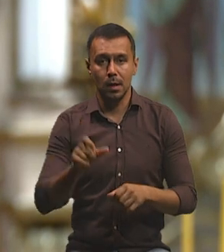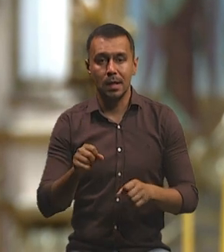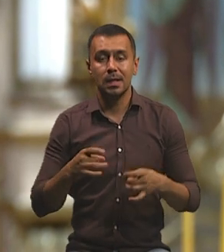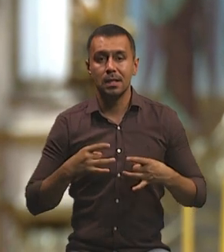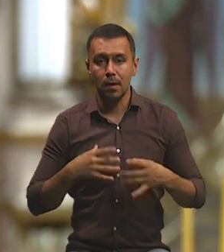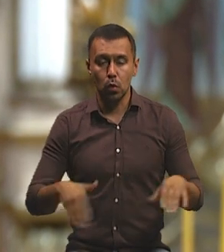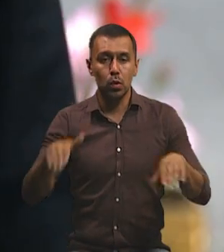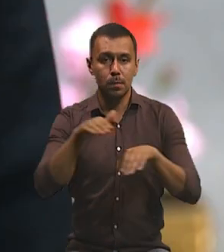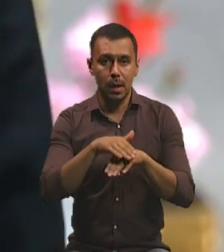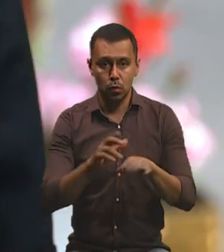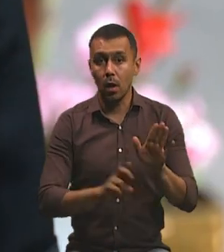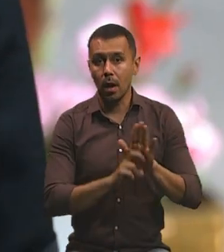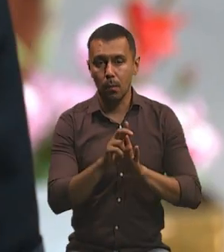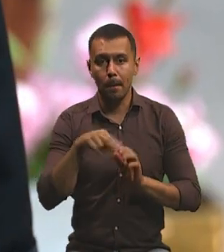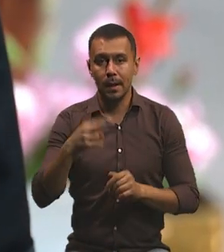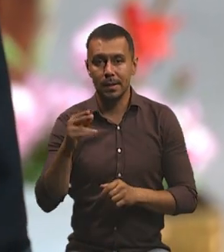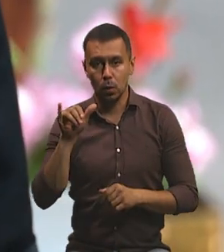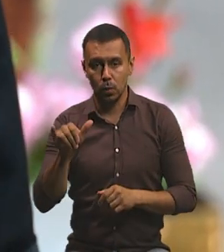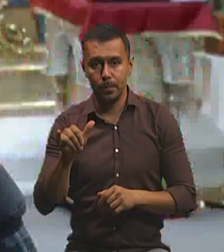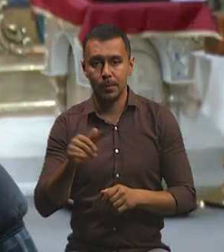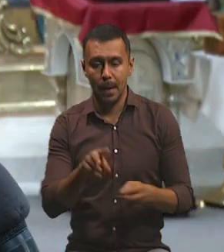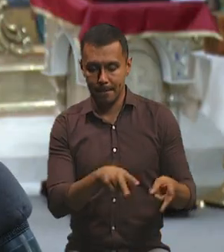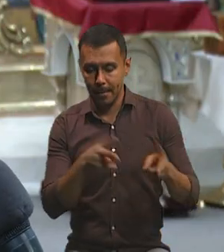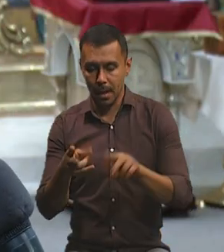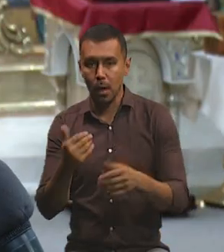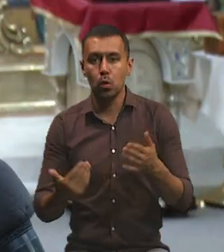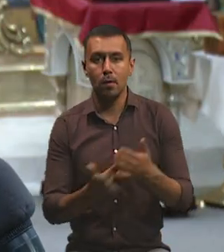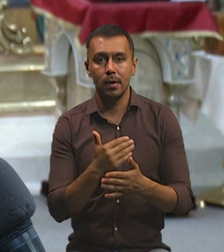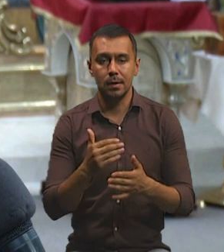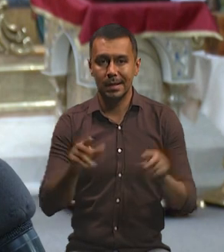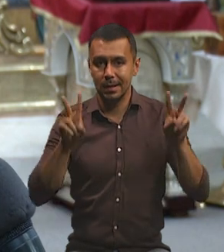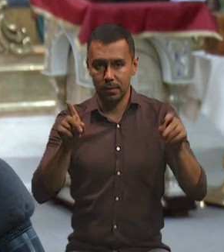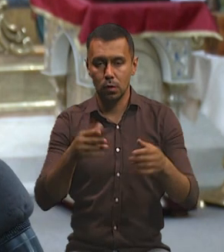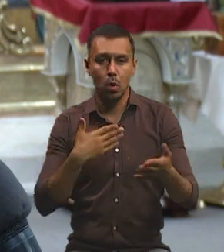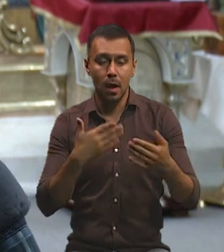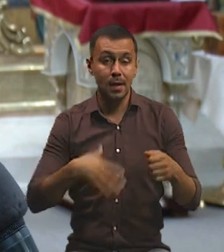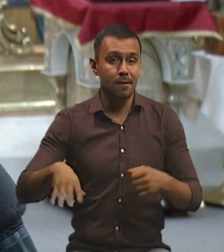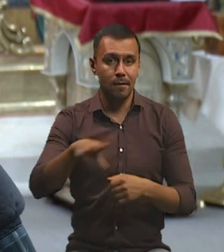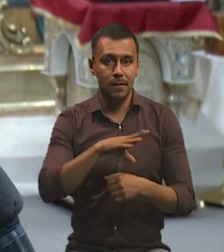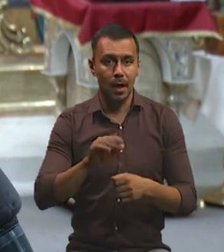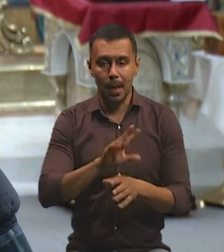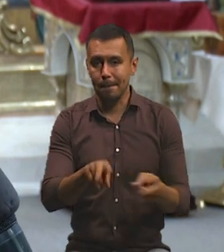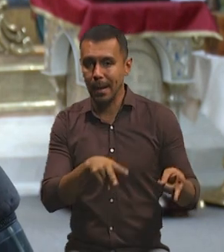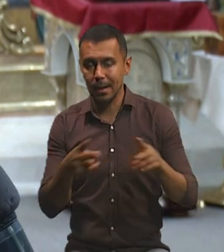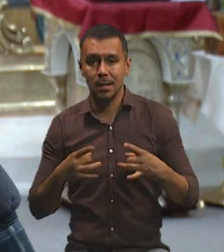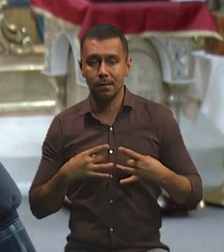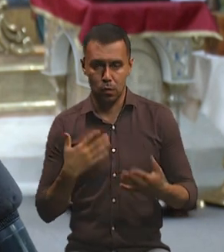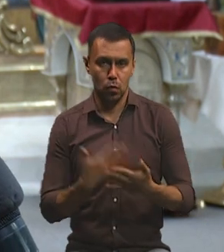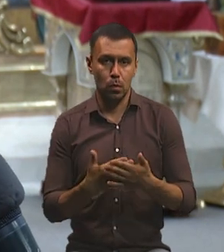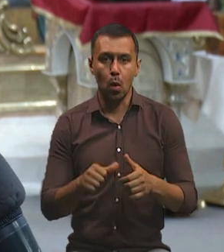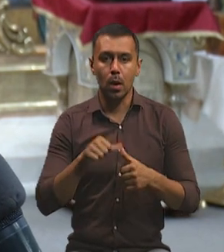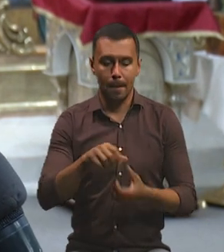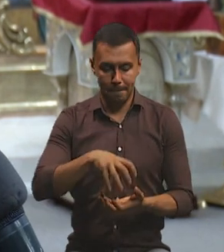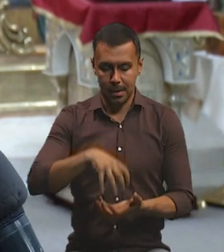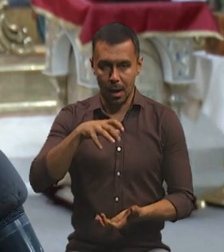Свято-Успенського архієрейського храму ПЦУ. Перехід на новий стиль, він торкається усіх неперехідних свят, тобто окрім